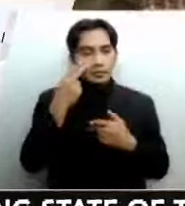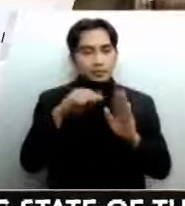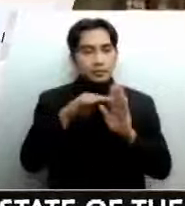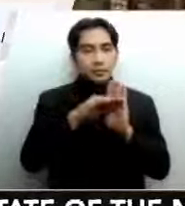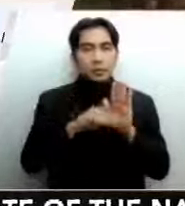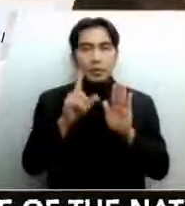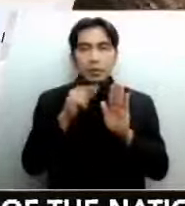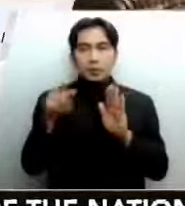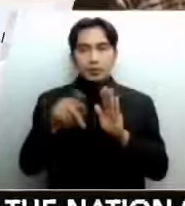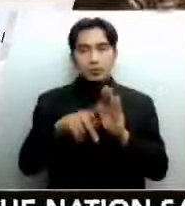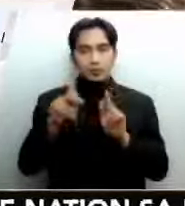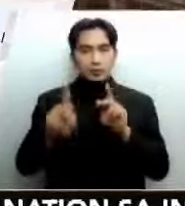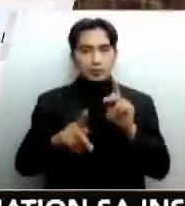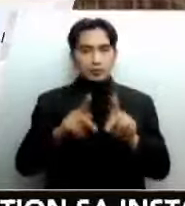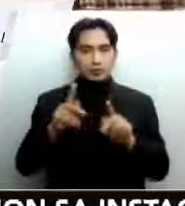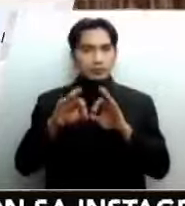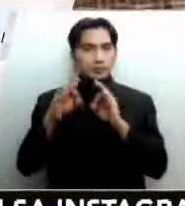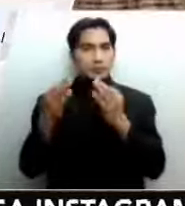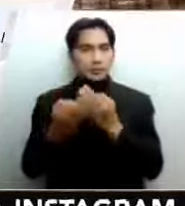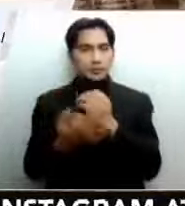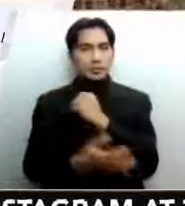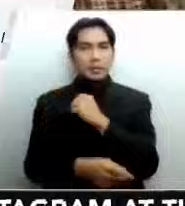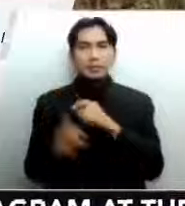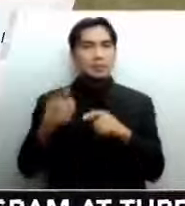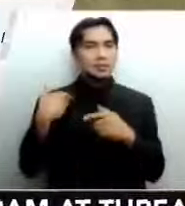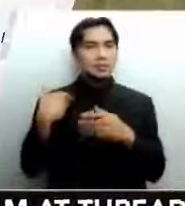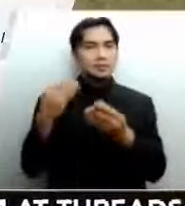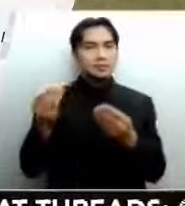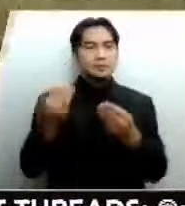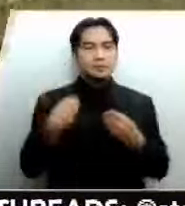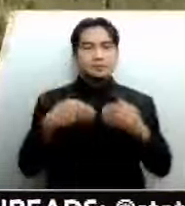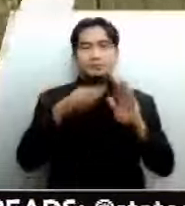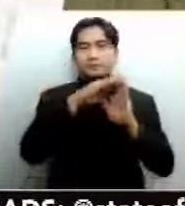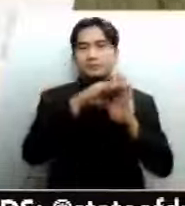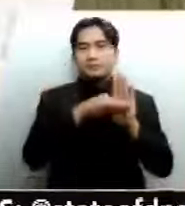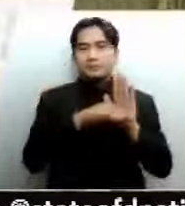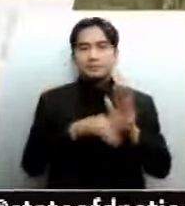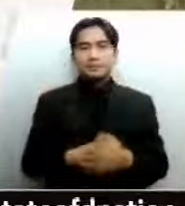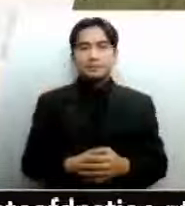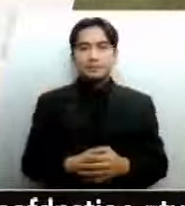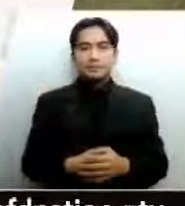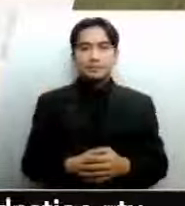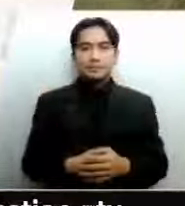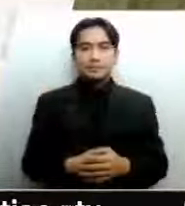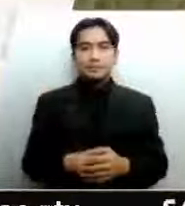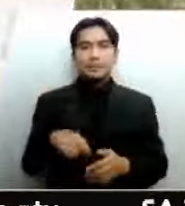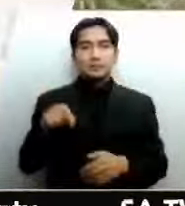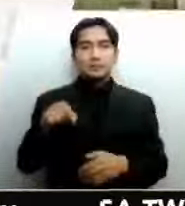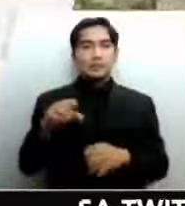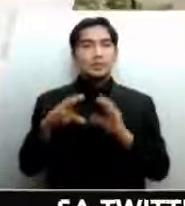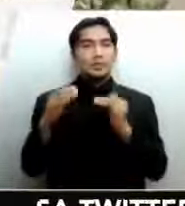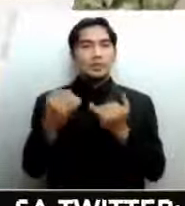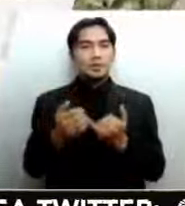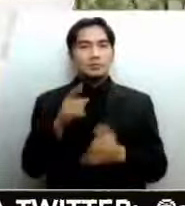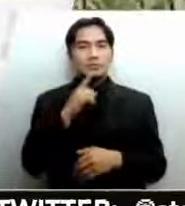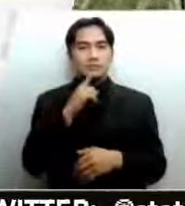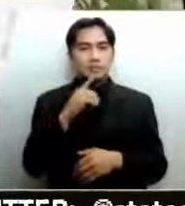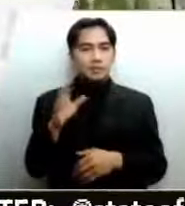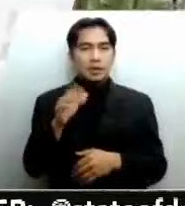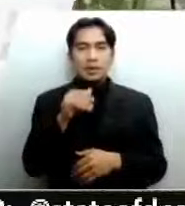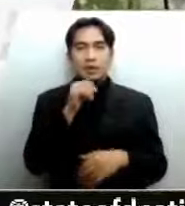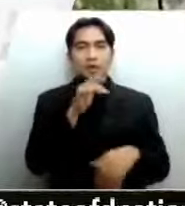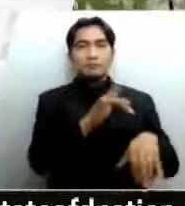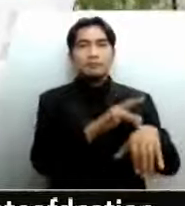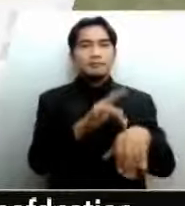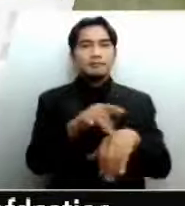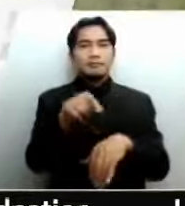lugar pero hindi pa nila ito nakukuha hanggang ngayon. Tumupad din daw sila sa naunang pangakong di nila gagalawin ang maliliit